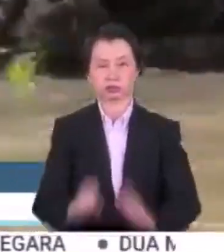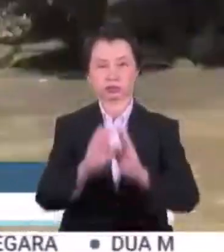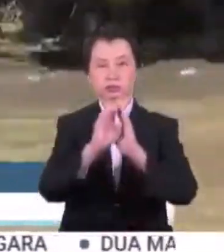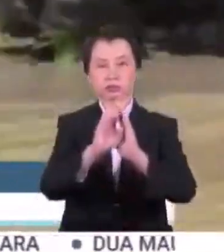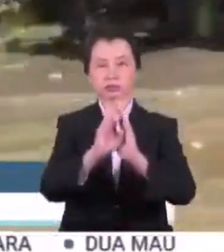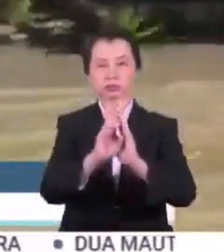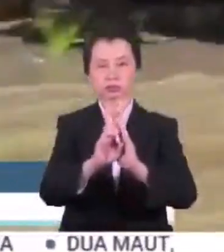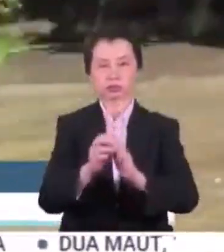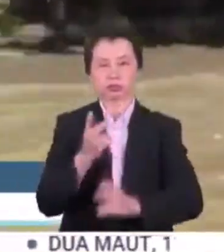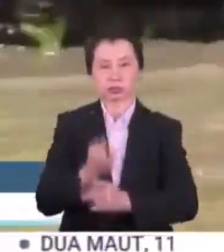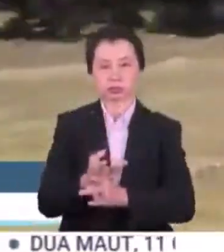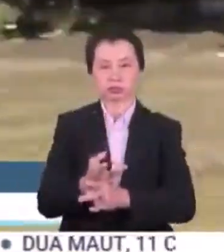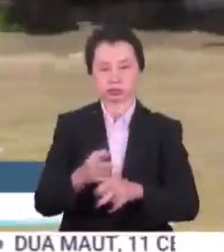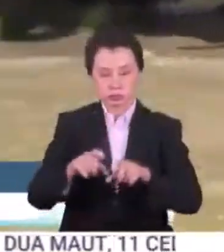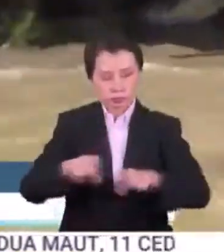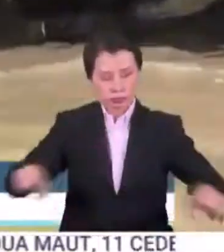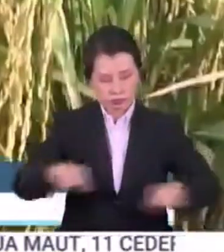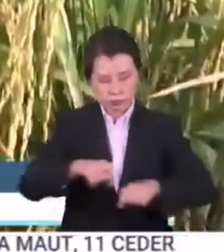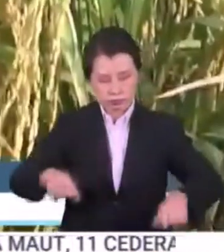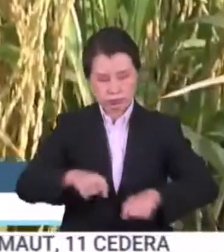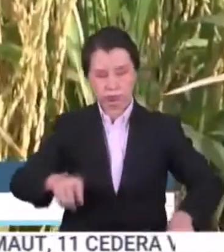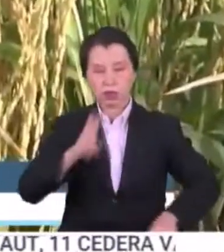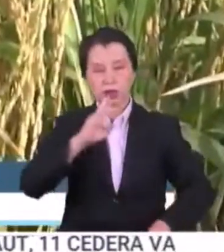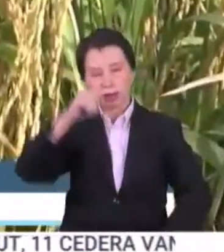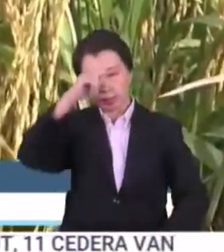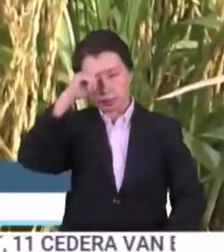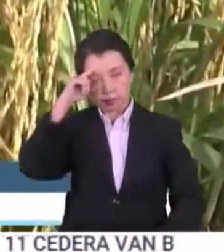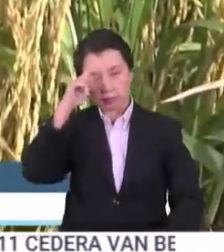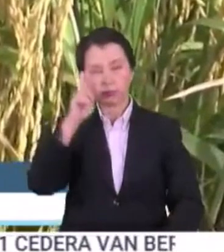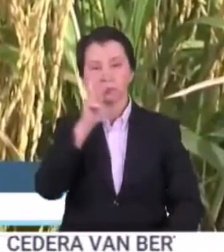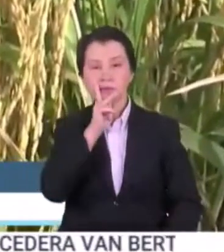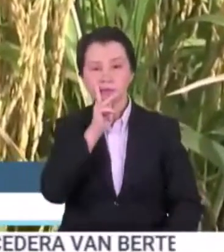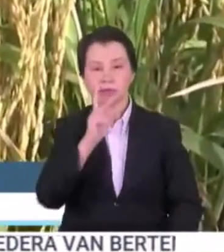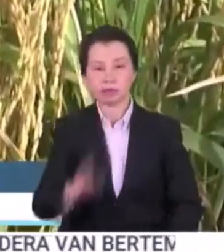Contohnya, di Simpang 4 Perlis dan Air Hitam Kedah.